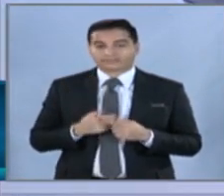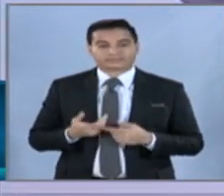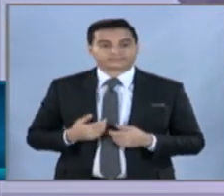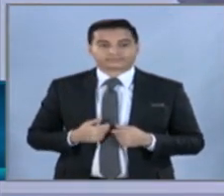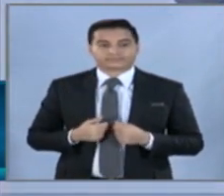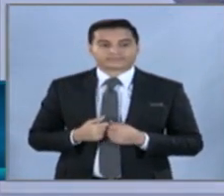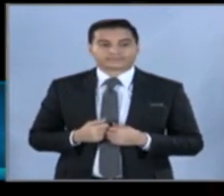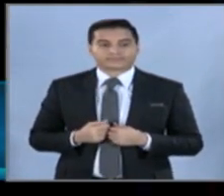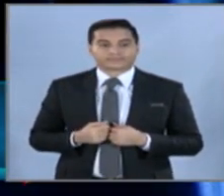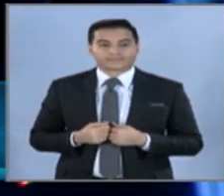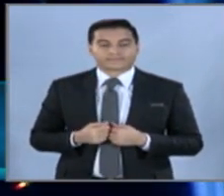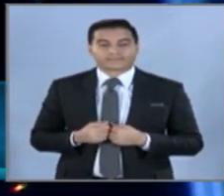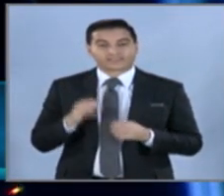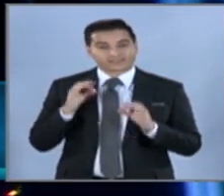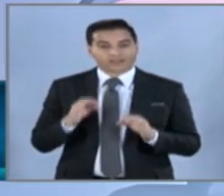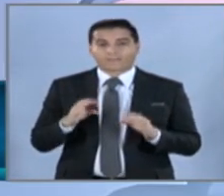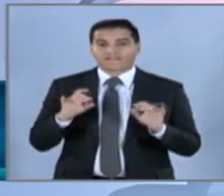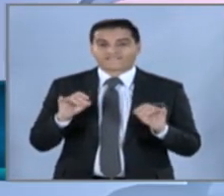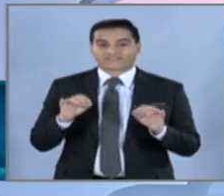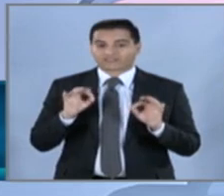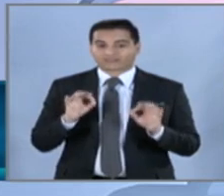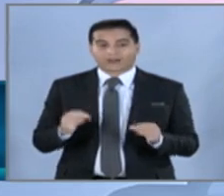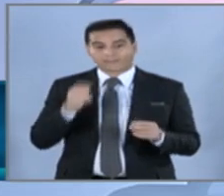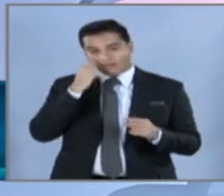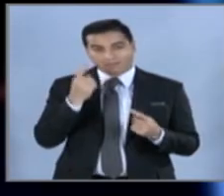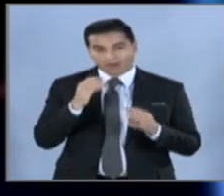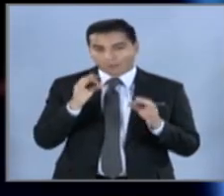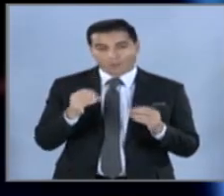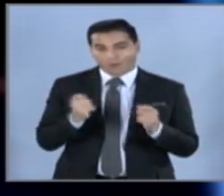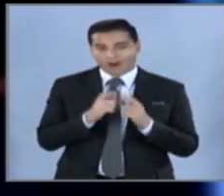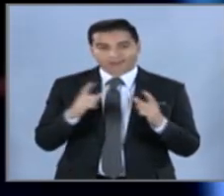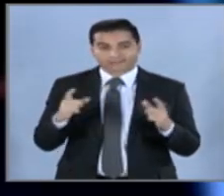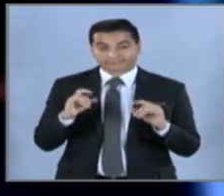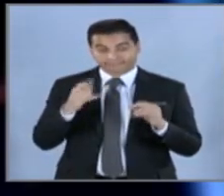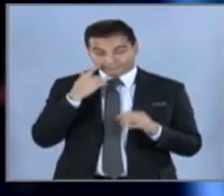خاطئة. 50-50. طبعاً 50-50، طبيعي جداً.